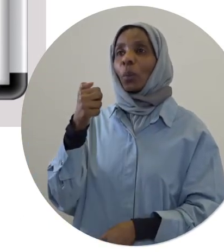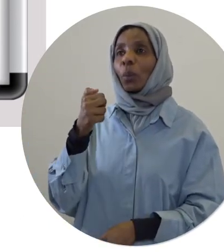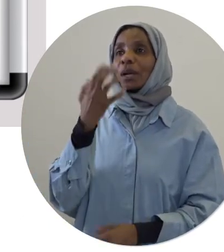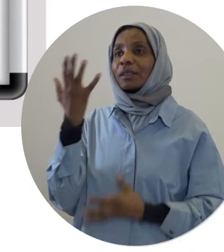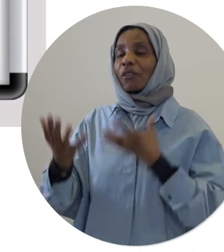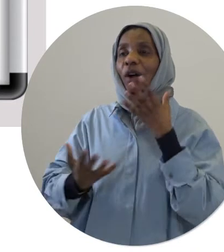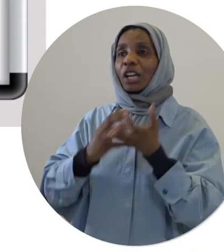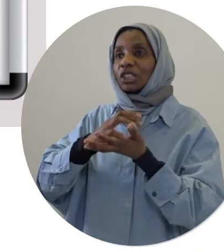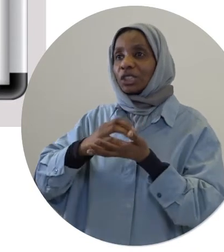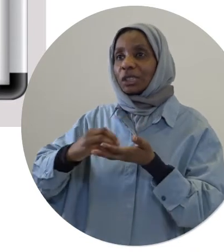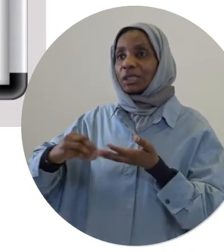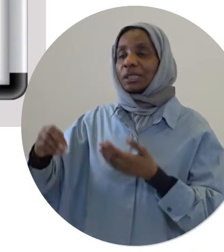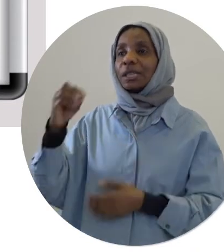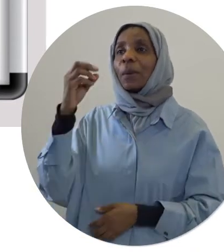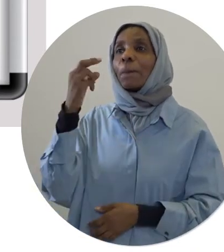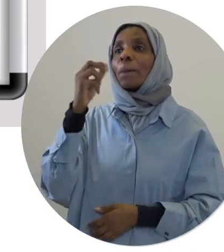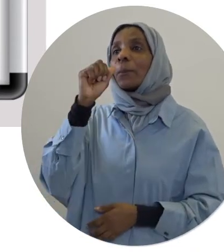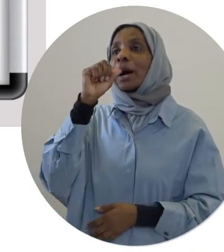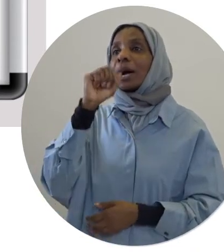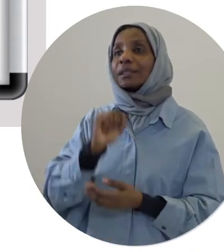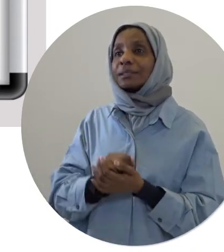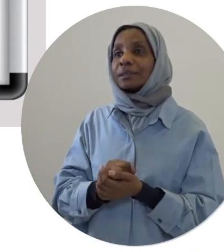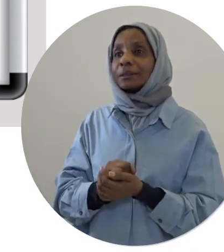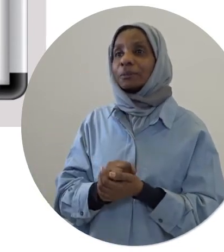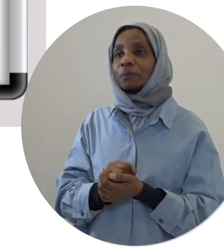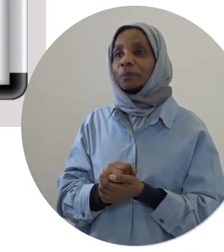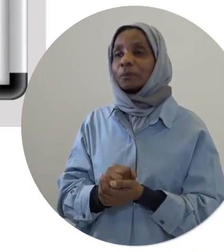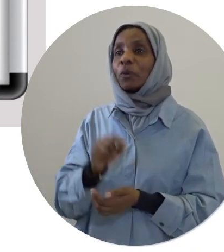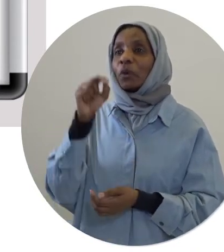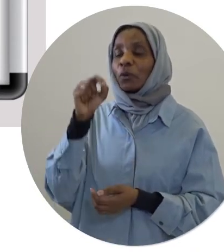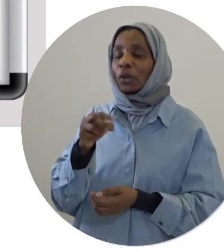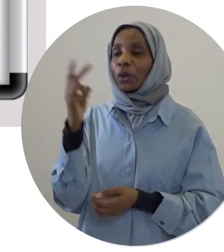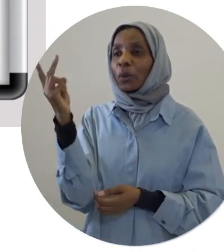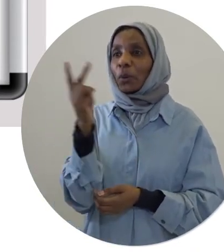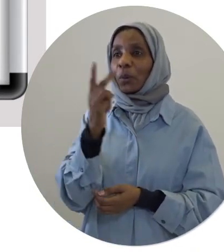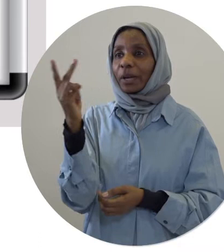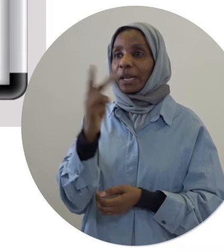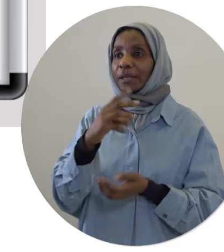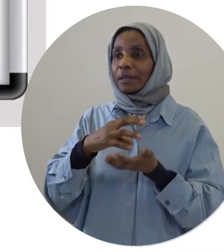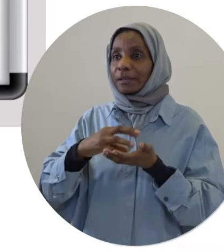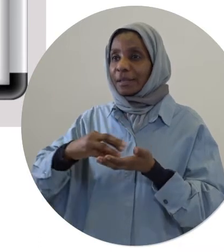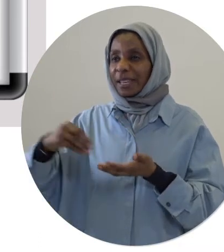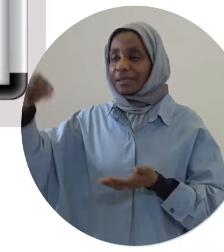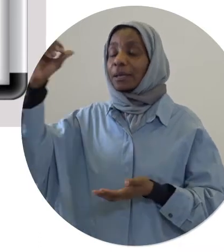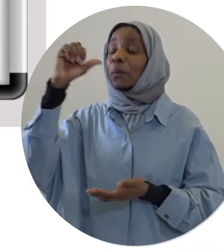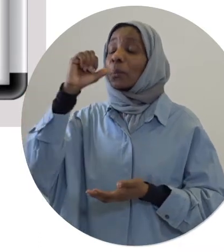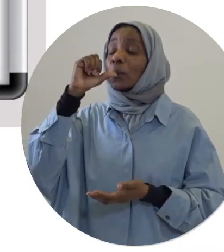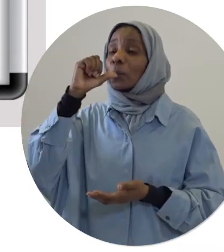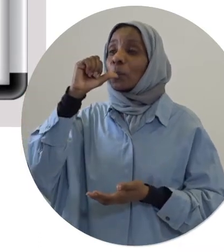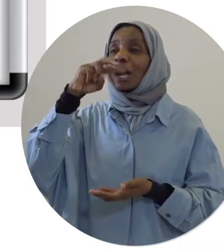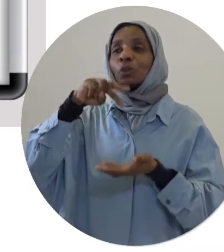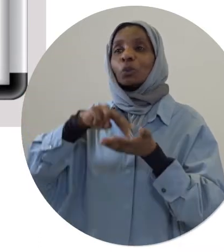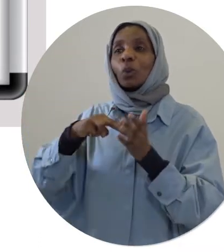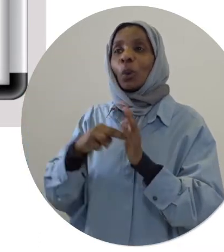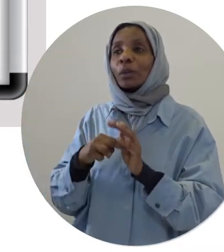أولاً تفاعل نزع الماء. طبقاً لظروف التي يحدث عندها التفاعل، هناك نوعان من نزع الماء.